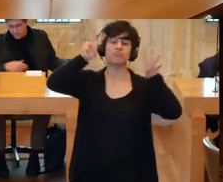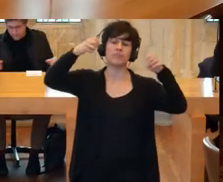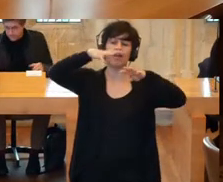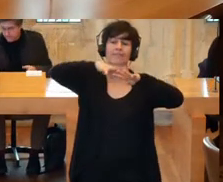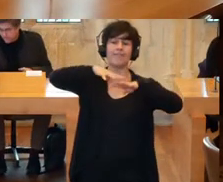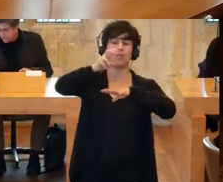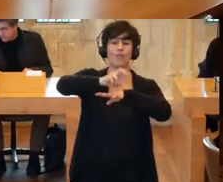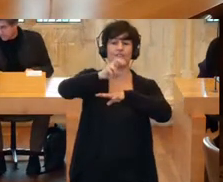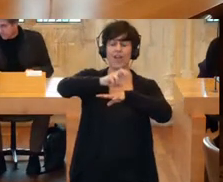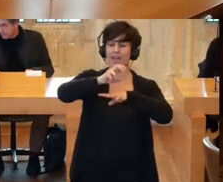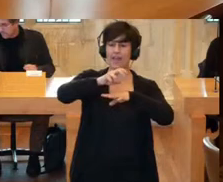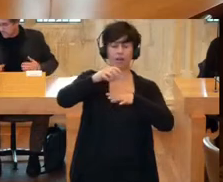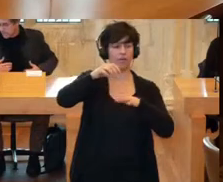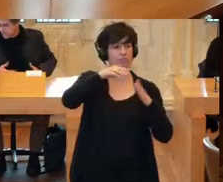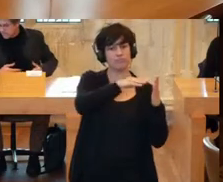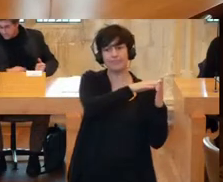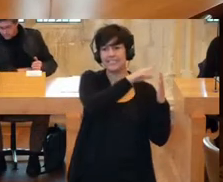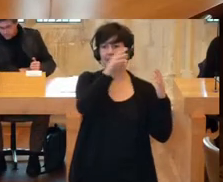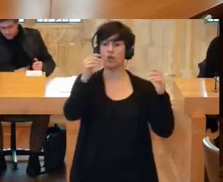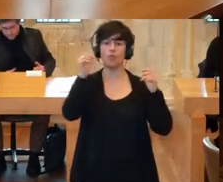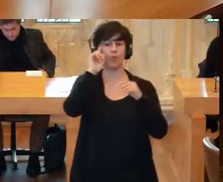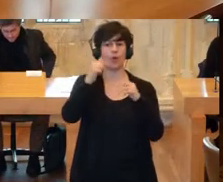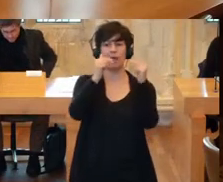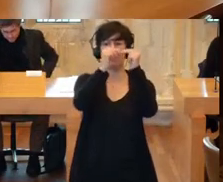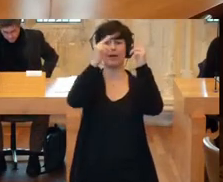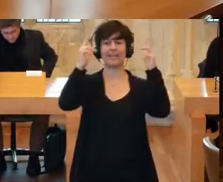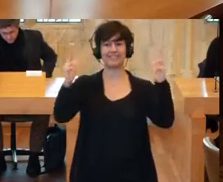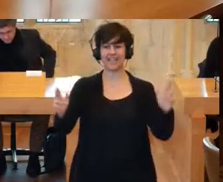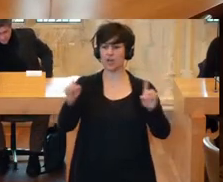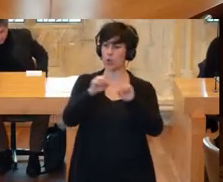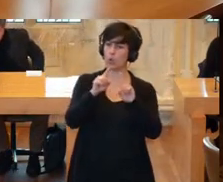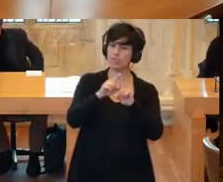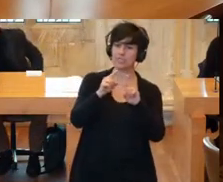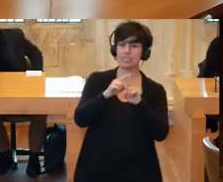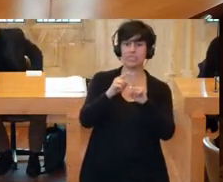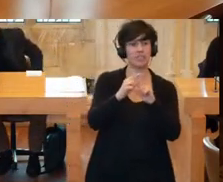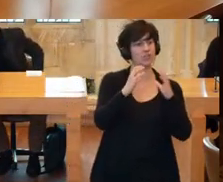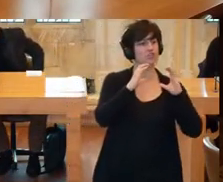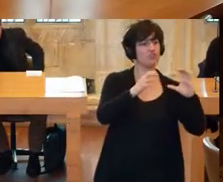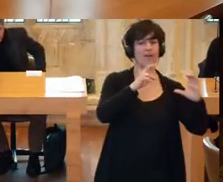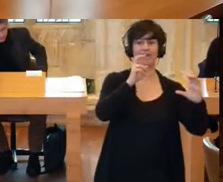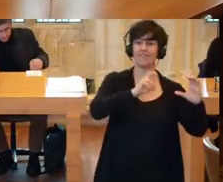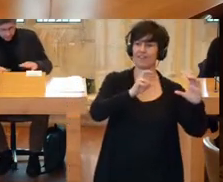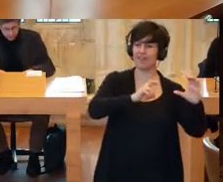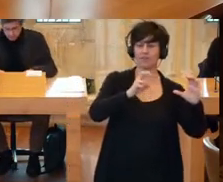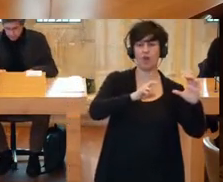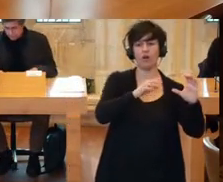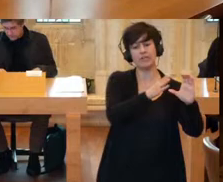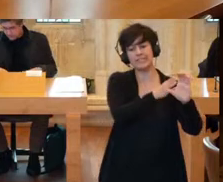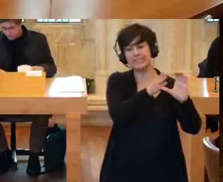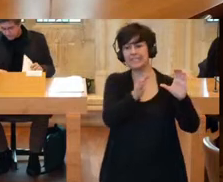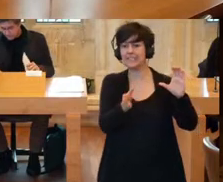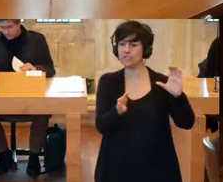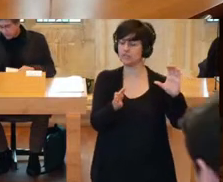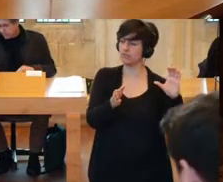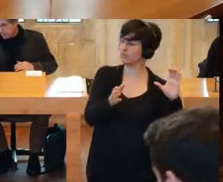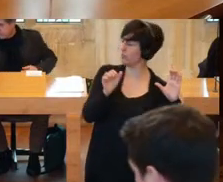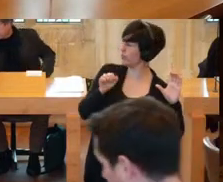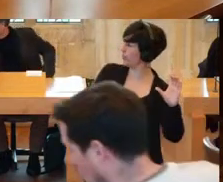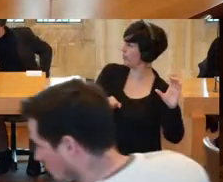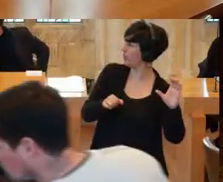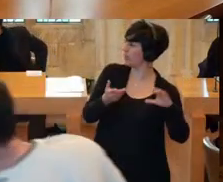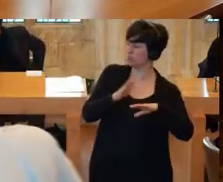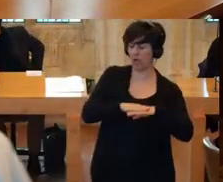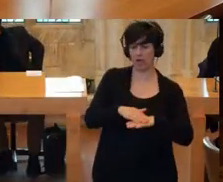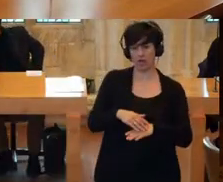être via la création d'une passerelle et d'une entrée sud pour faciliter l'accès depuis le chemin vert. Au lieu de ça, vous dites aux jeunes et aux enfants